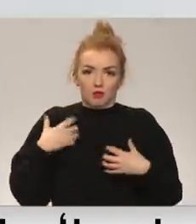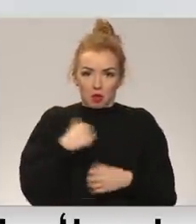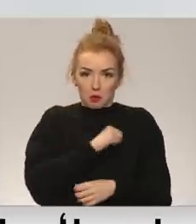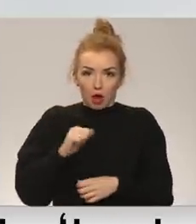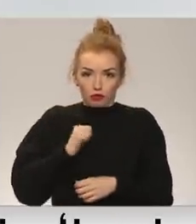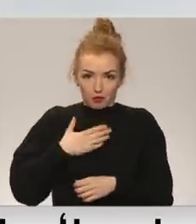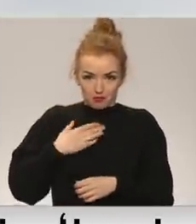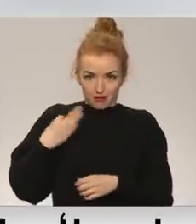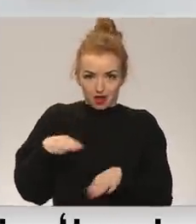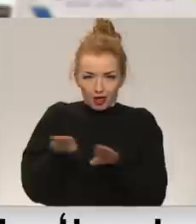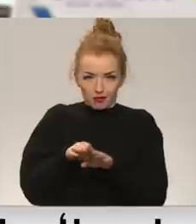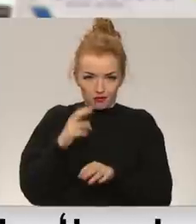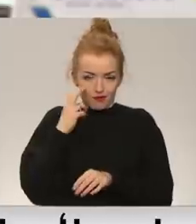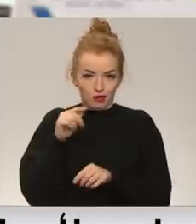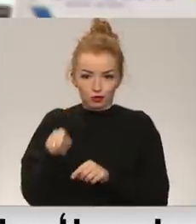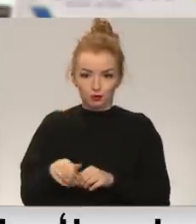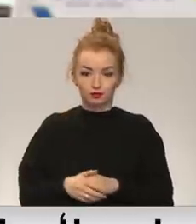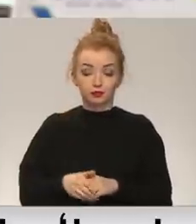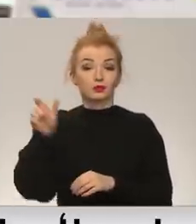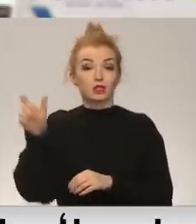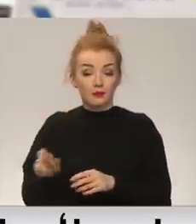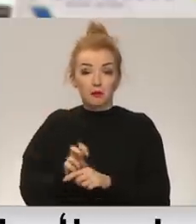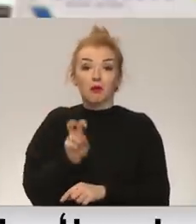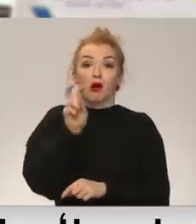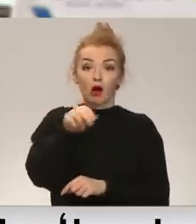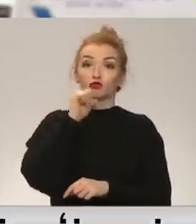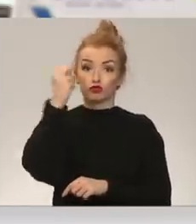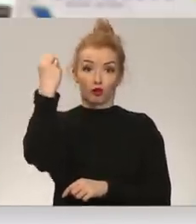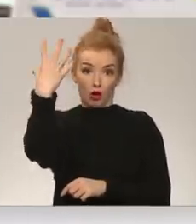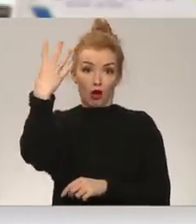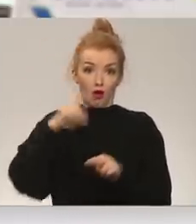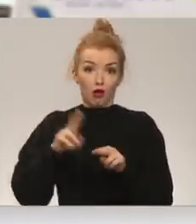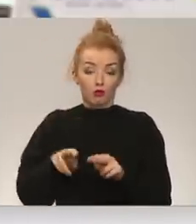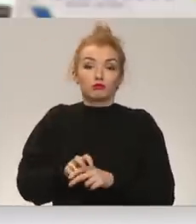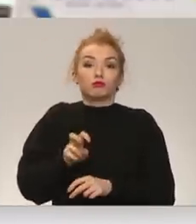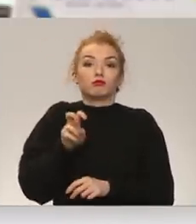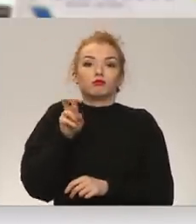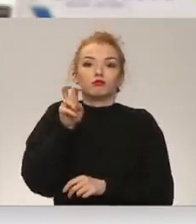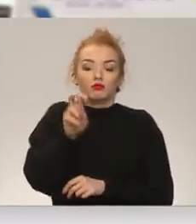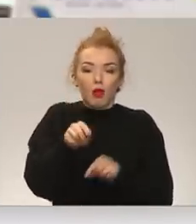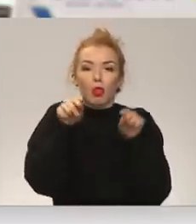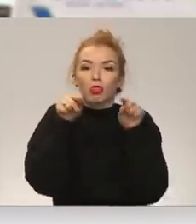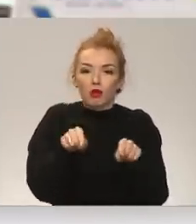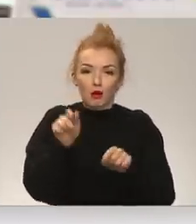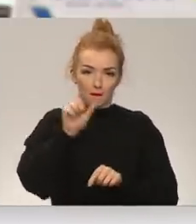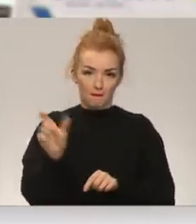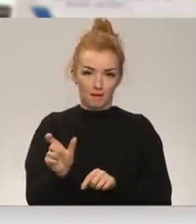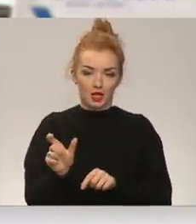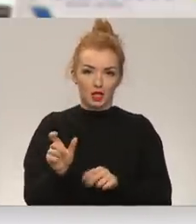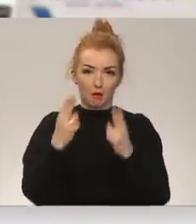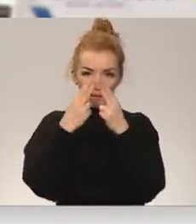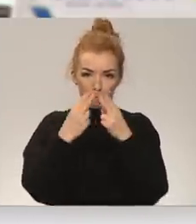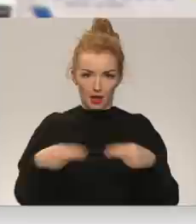meitiņa līdzīgā vecumā. Cilvēks šķērsoja gājēju pārēju pie zaļā atļaujošo signāla. Tanī laikā